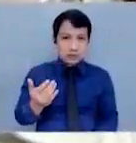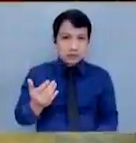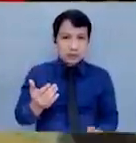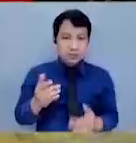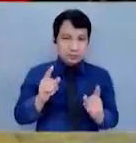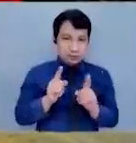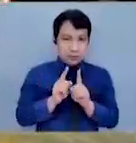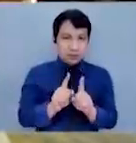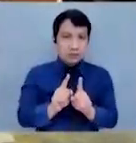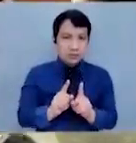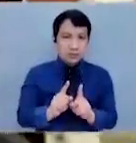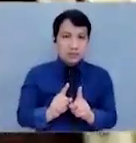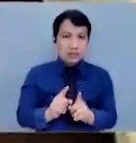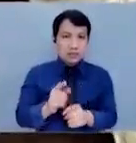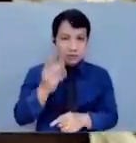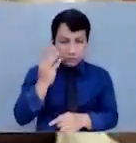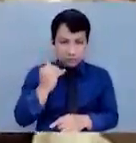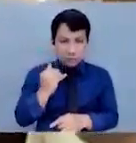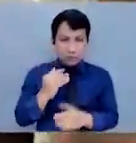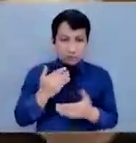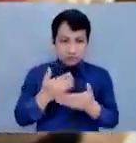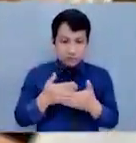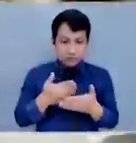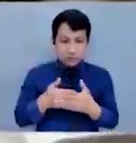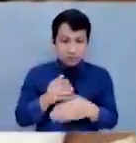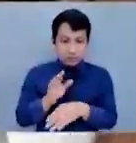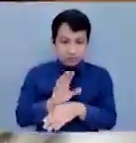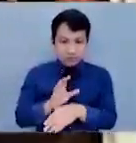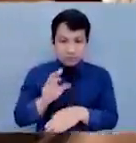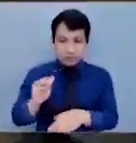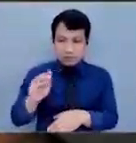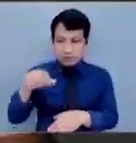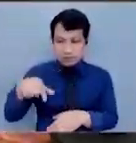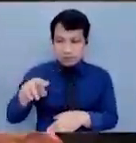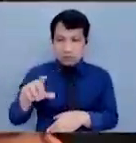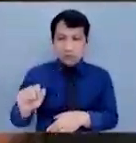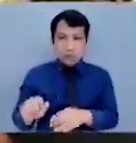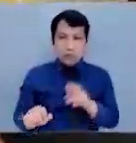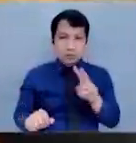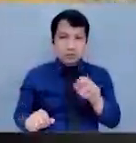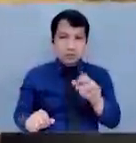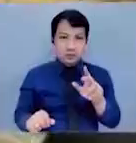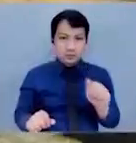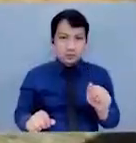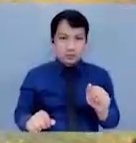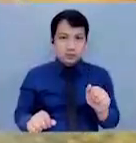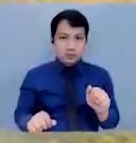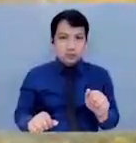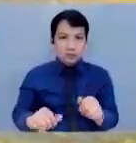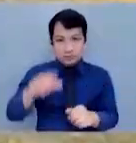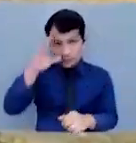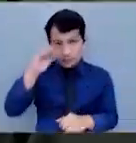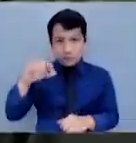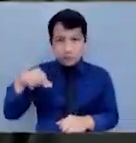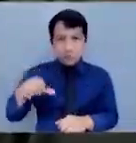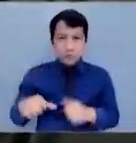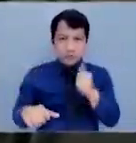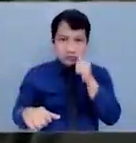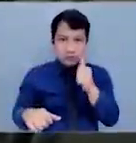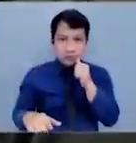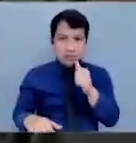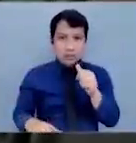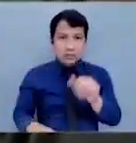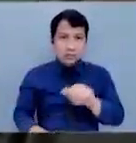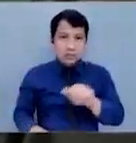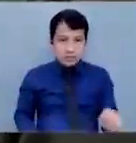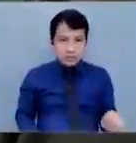dalawa dahil sa kanilang upcoming movie from MQuest Ventures at Viva na Men Are From QC and Women Are From Alabang.